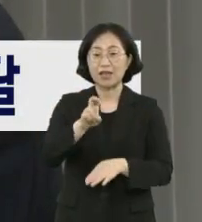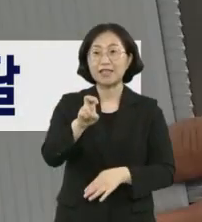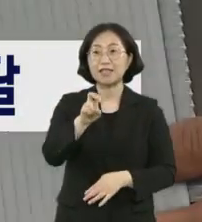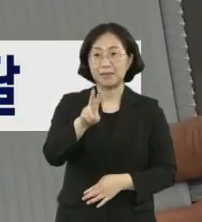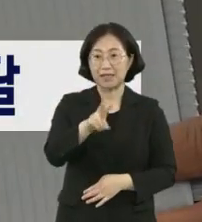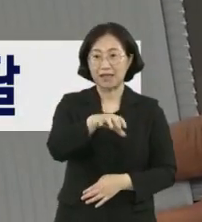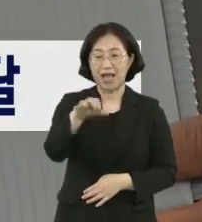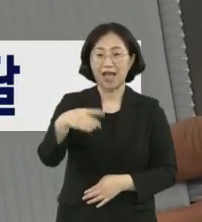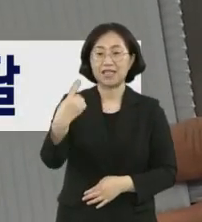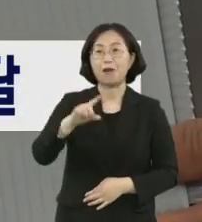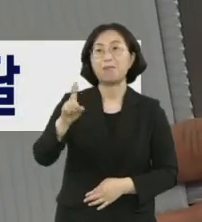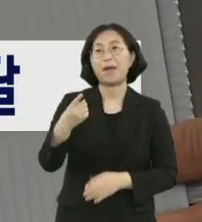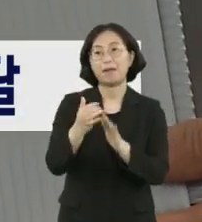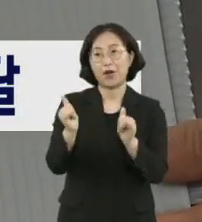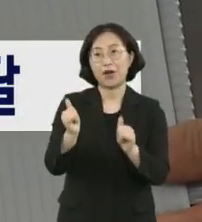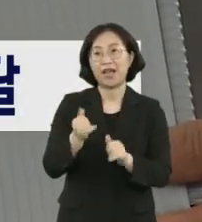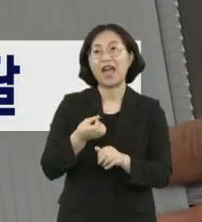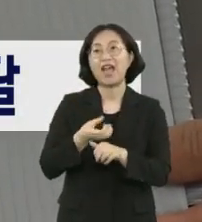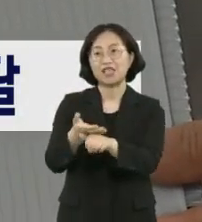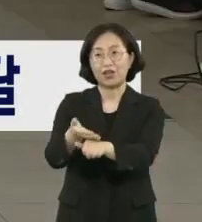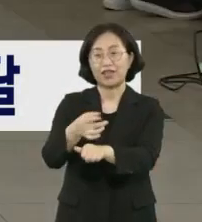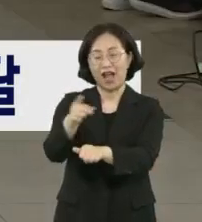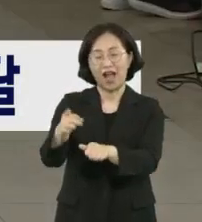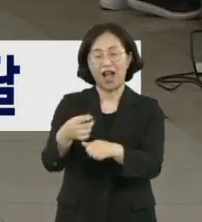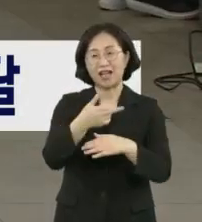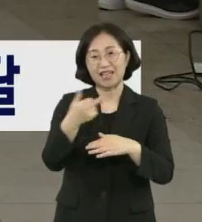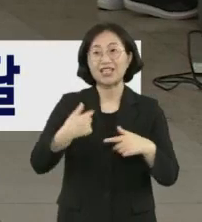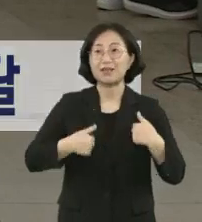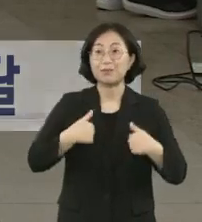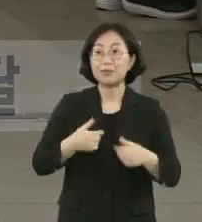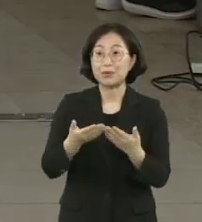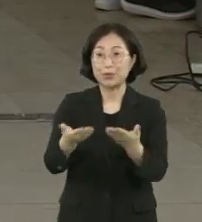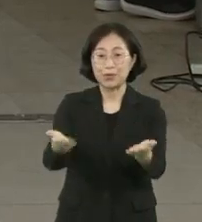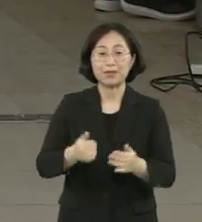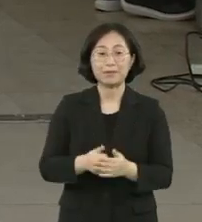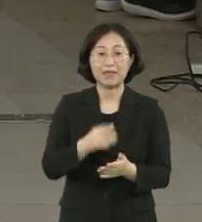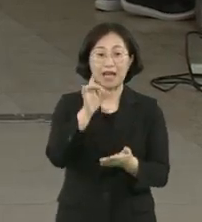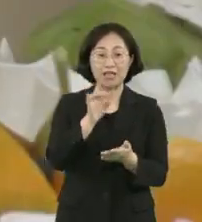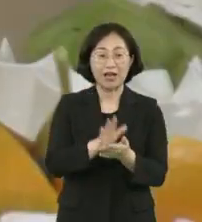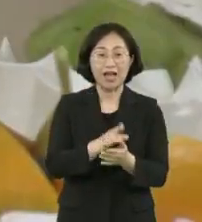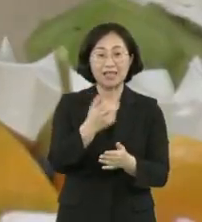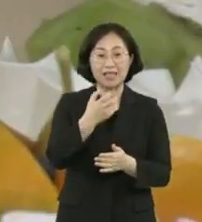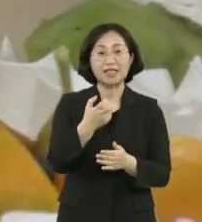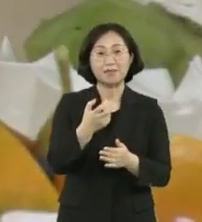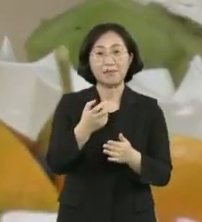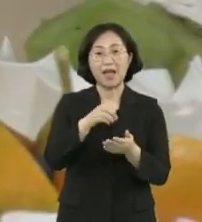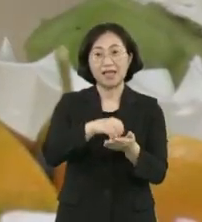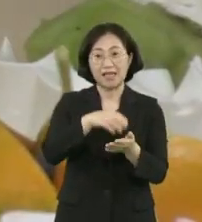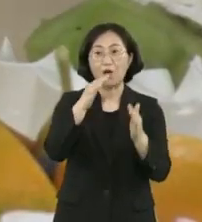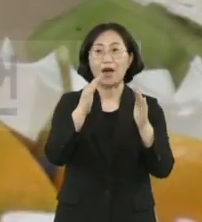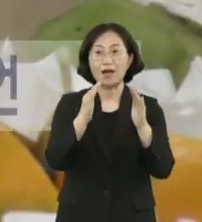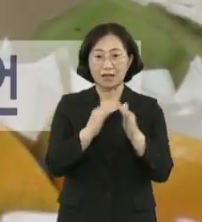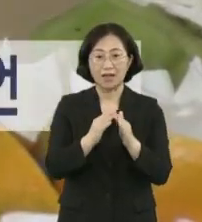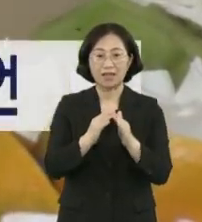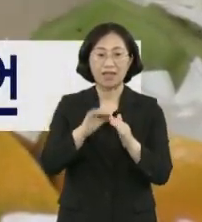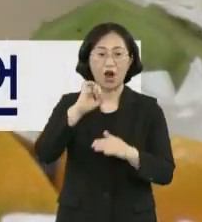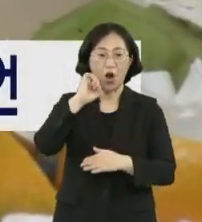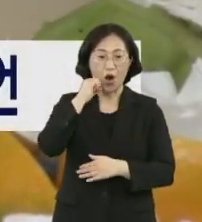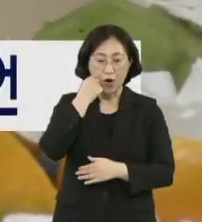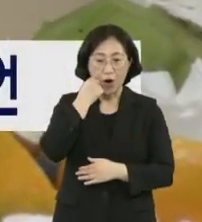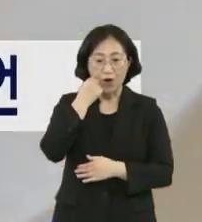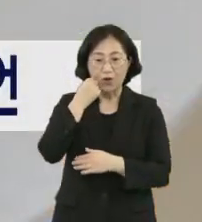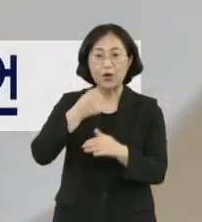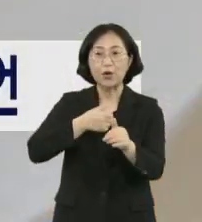22개소 1,100명에게 전달돼 큰 기쁨을 선사했습니다. 천안시는 70여 개 향토 제과점들이 어려운